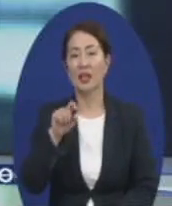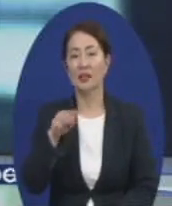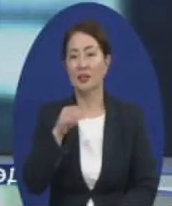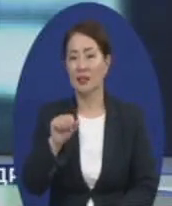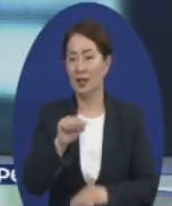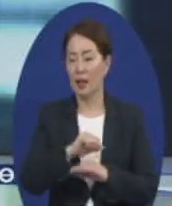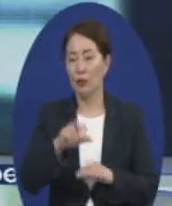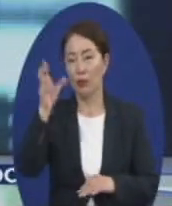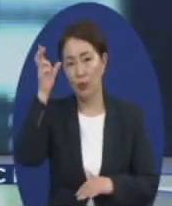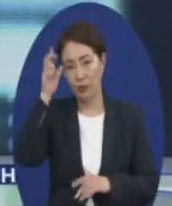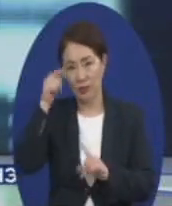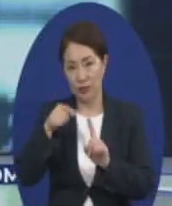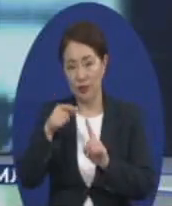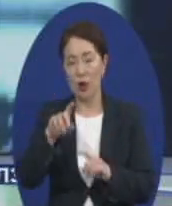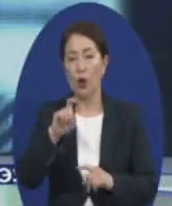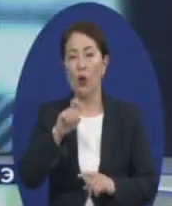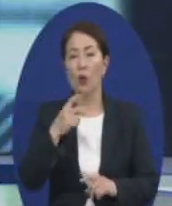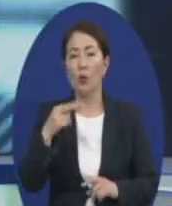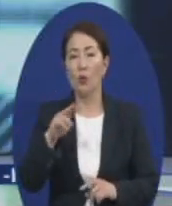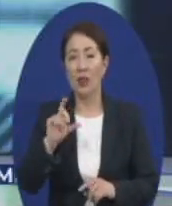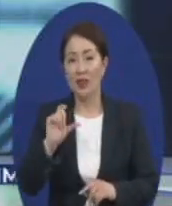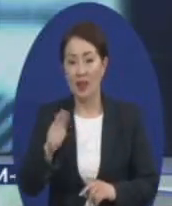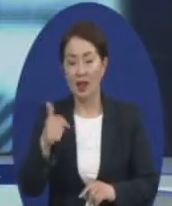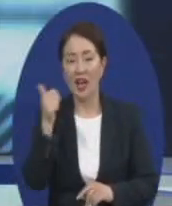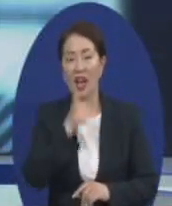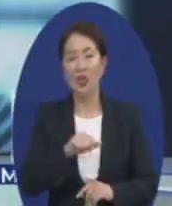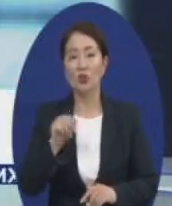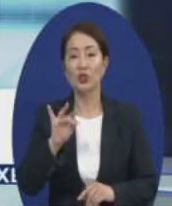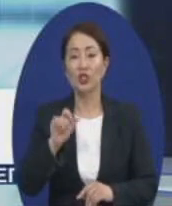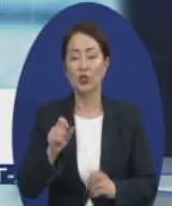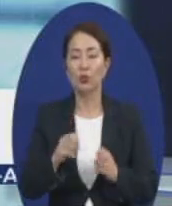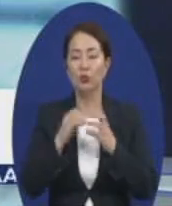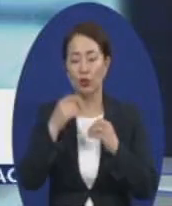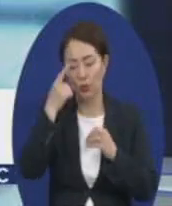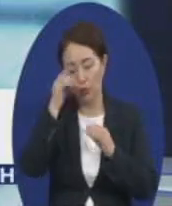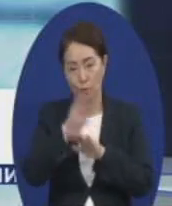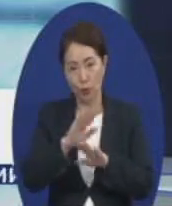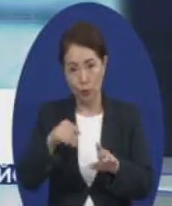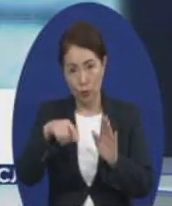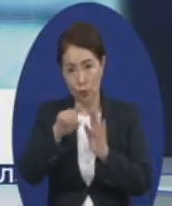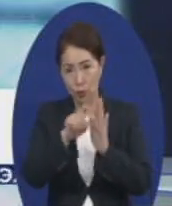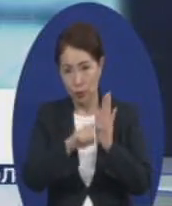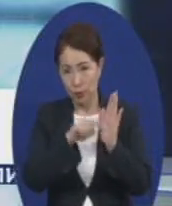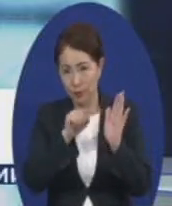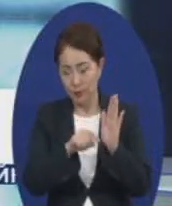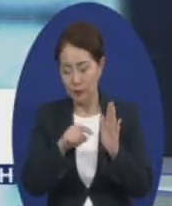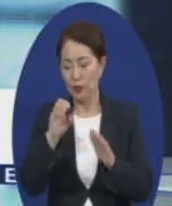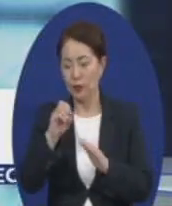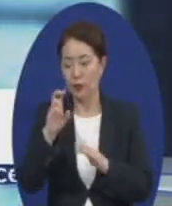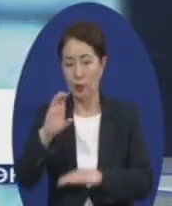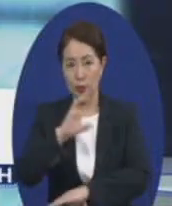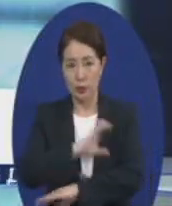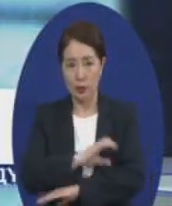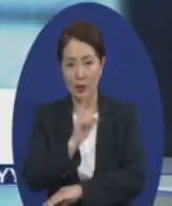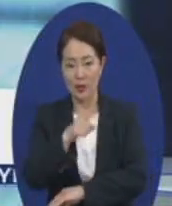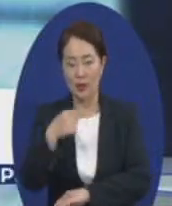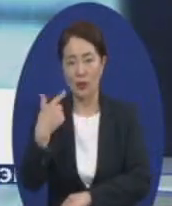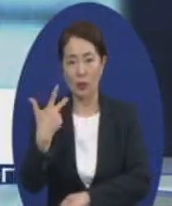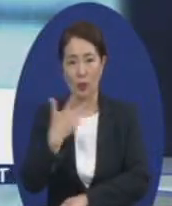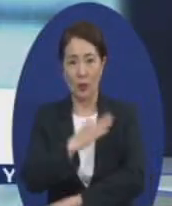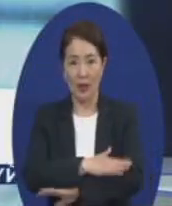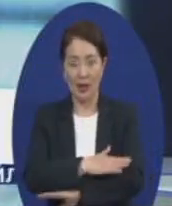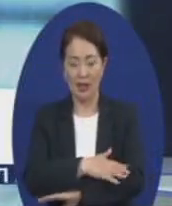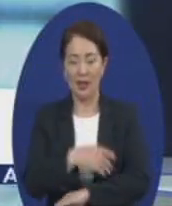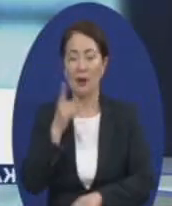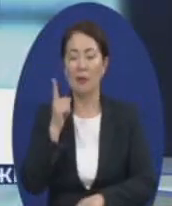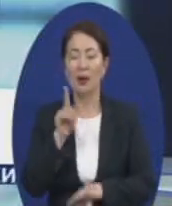Хинтээ эмгийн боловсролын салбар хүмүүнлэг эрүүлч хэрэг бүтээлч Монгол хүү хөтөлбөрийг хэрэгжүүлж байна. За хөтөлбөр тамрагдсан ерөнхий боловсролын сургуулийн 1-с 3 дугаар